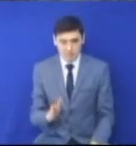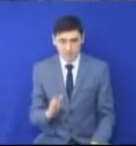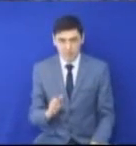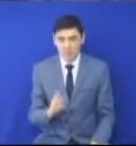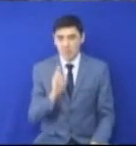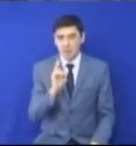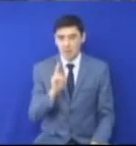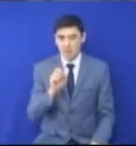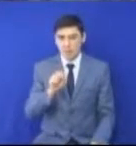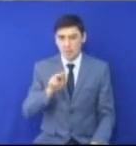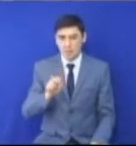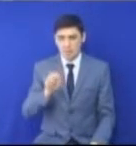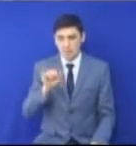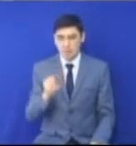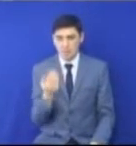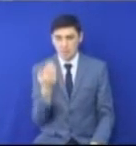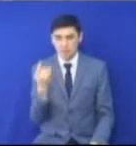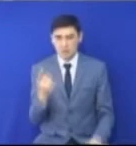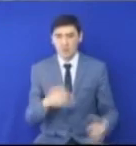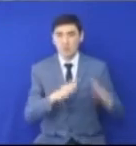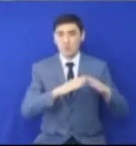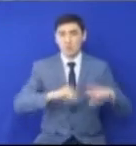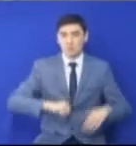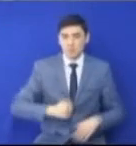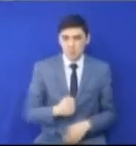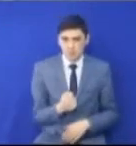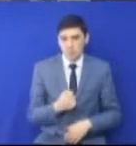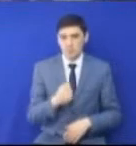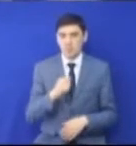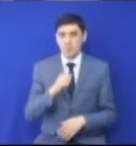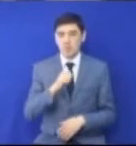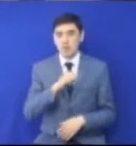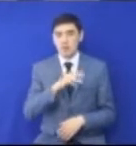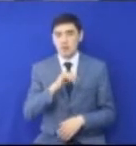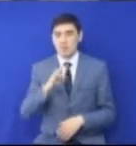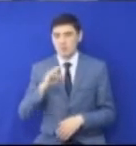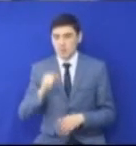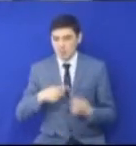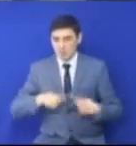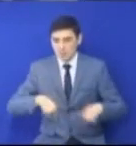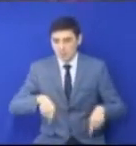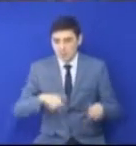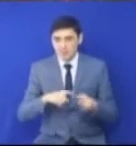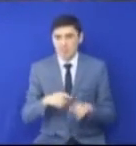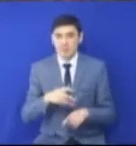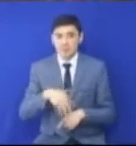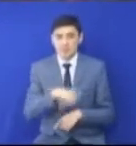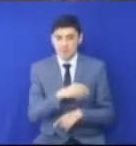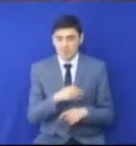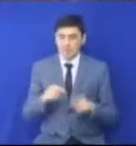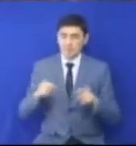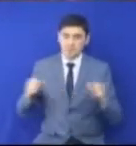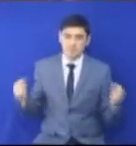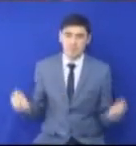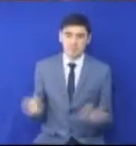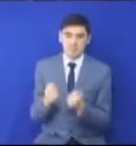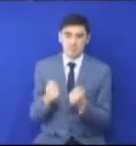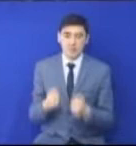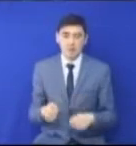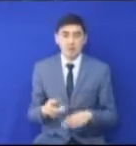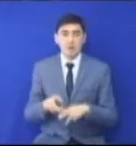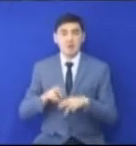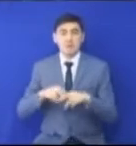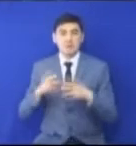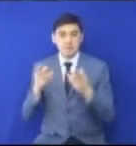қауышу күні достық үйі Ақау Семей салт дәстүр орталығы мен Әмина мұсылман әйелдер одағының ұйымдастыруымен қолға алынған. Дәстүрге сай бұл күні